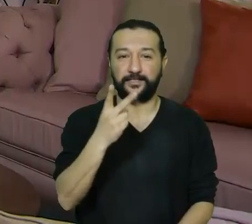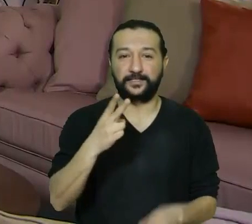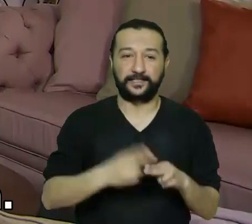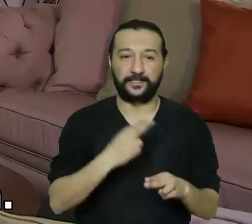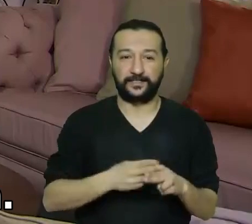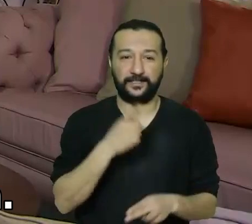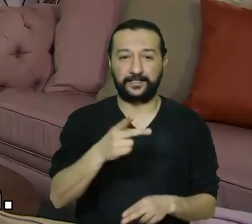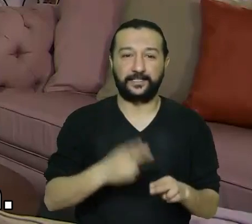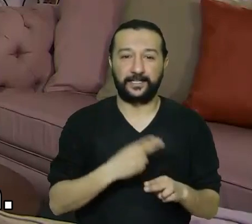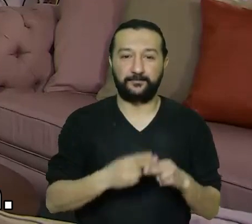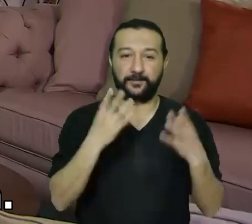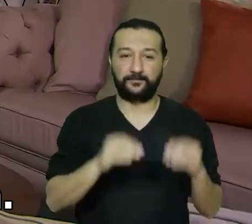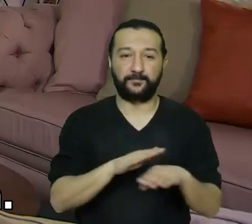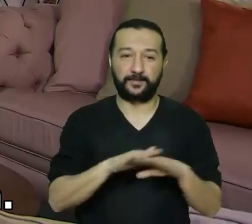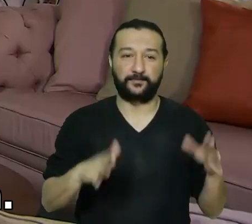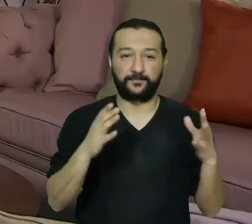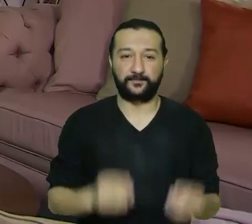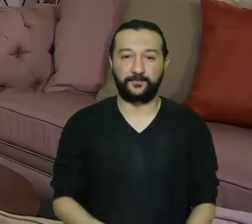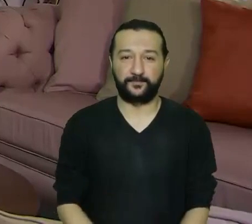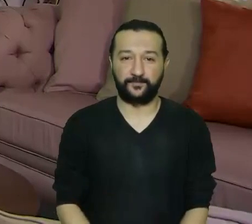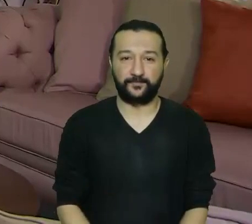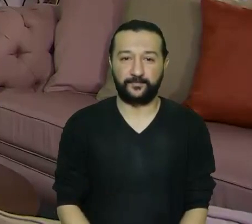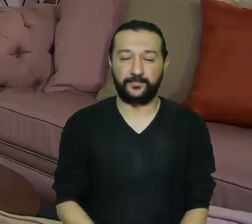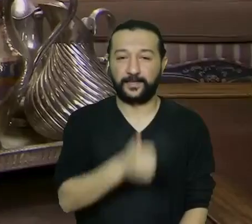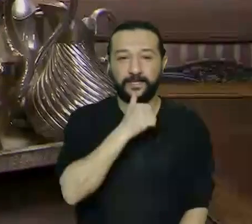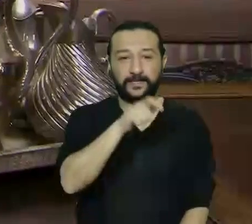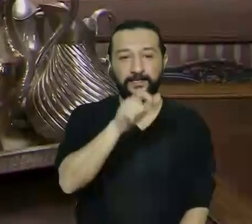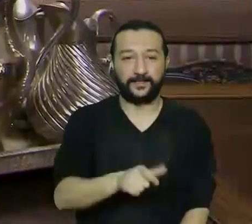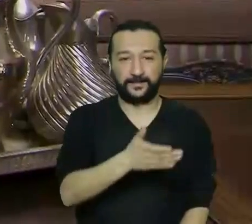bir, mikrofon. Iki, üç, deneme, deneme, tamam. Efendim,